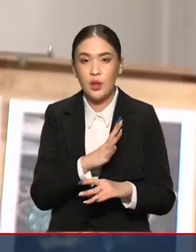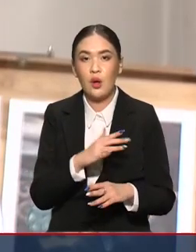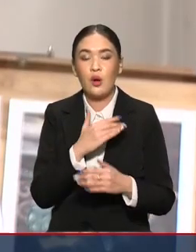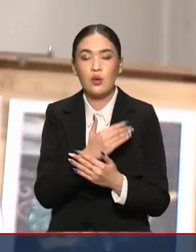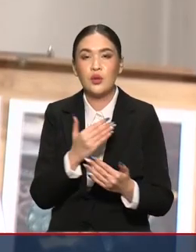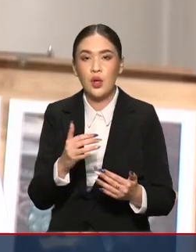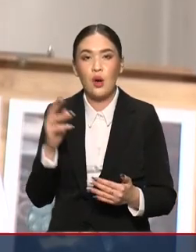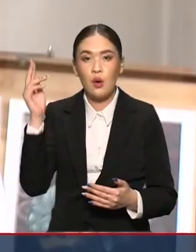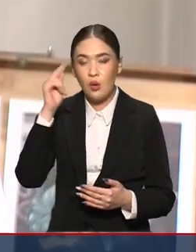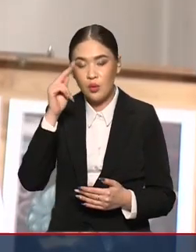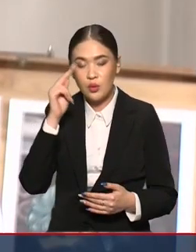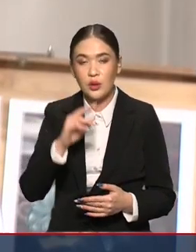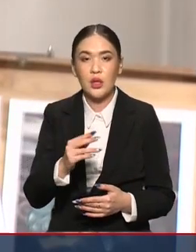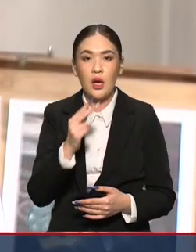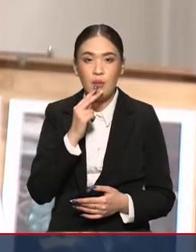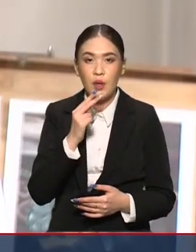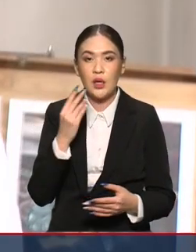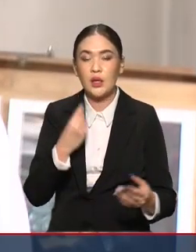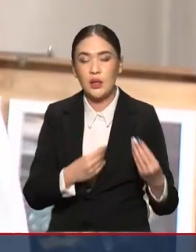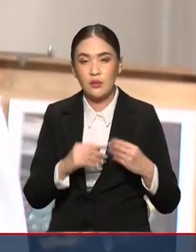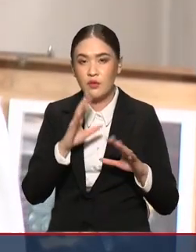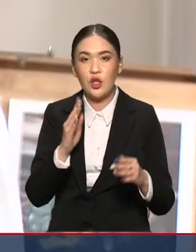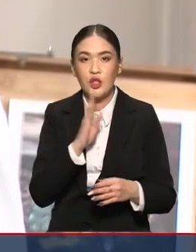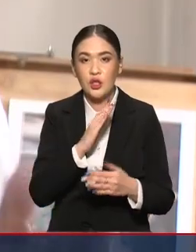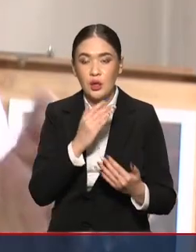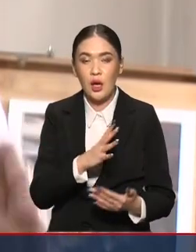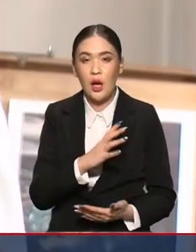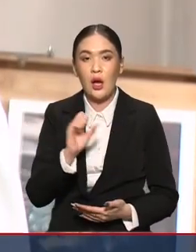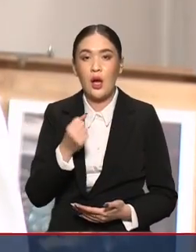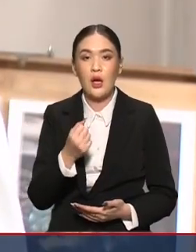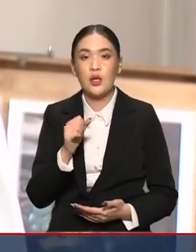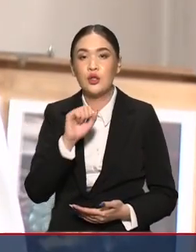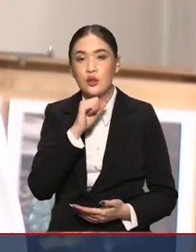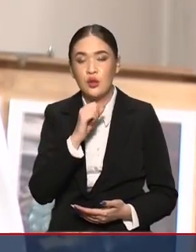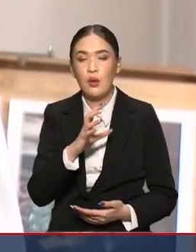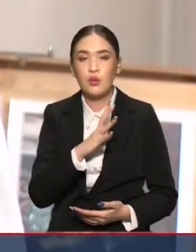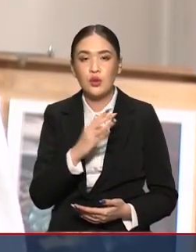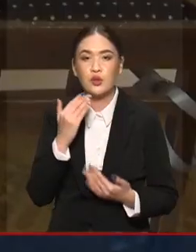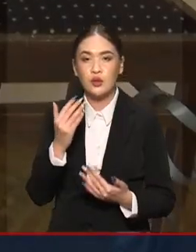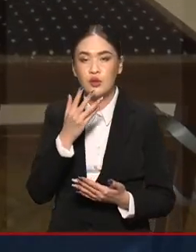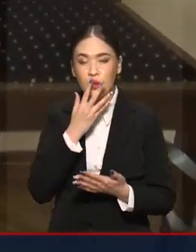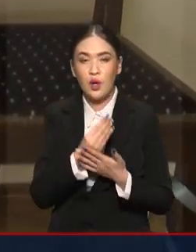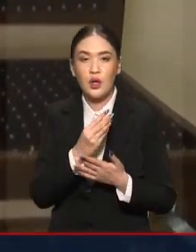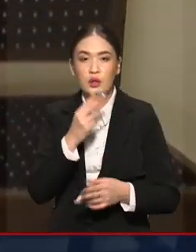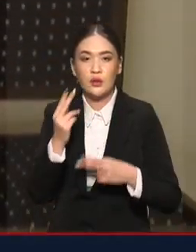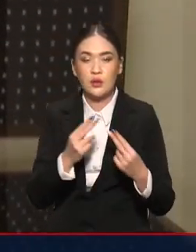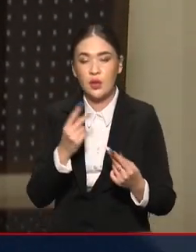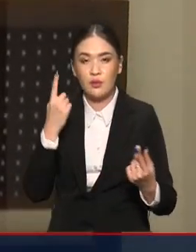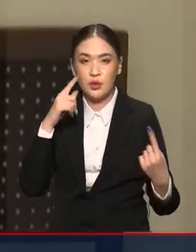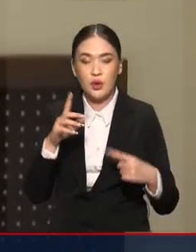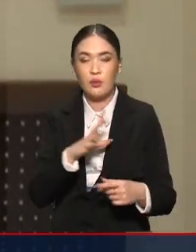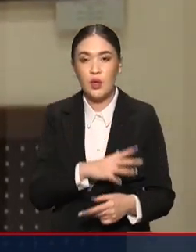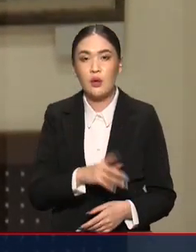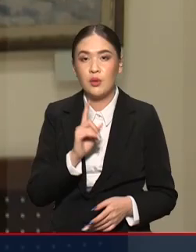жаңағы оқуы да, тамағы да, киімі деген сияқты. Ал Әбілхан ата тек өзі шығармашылықпен айналысқан. Бұл үй